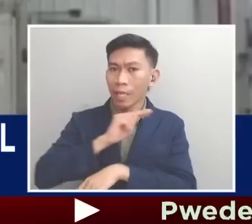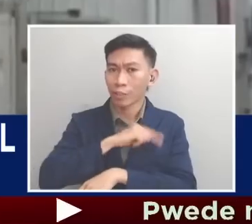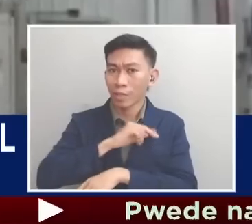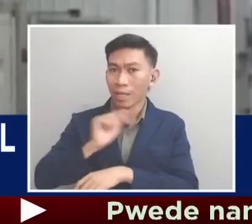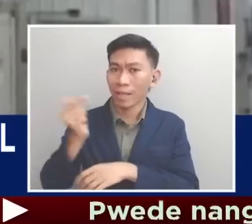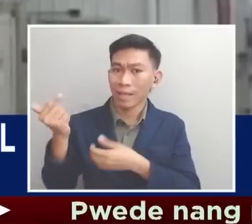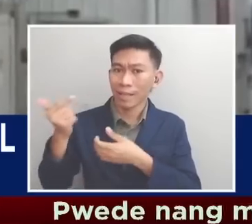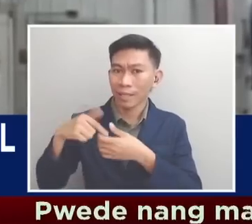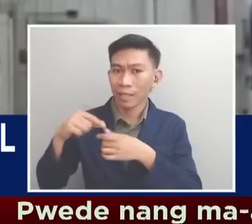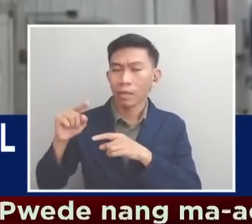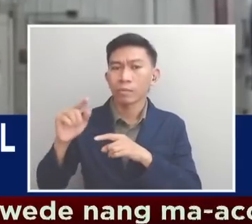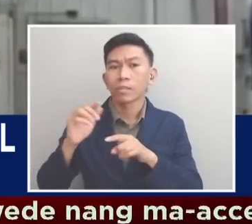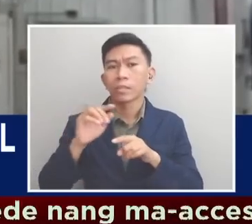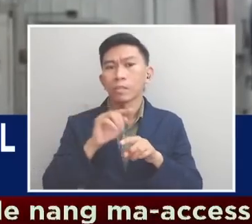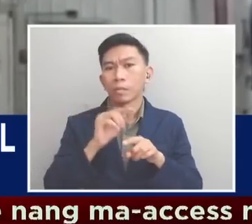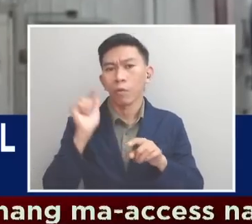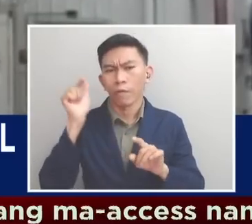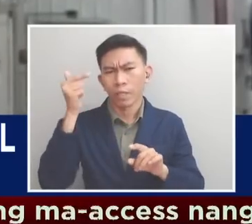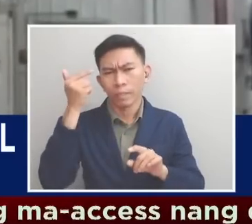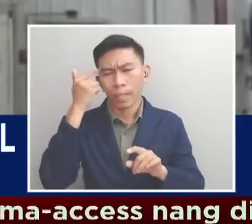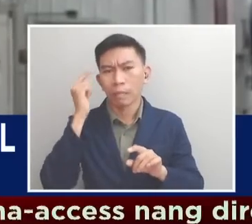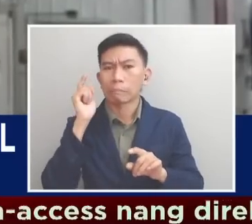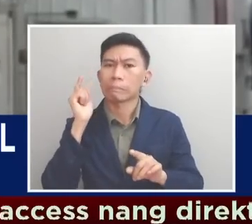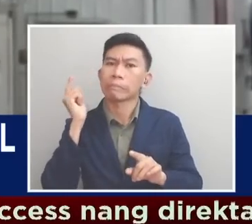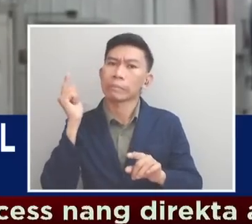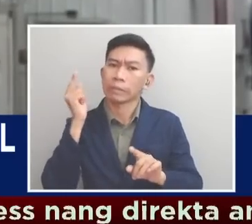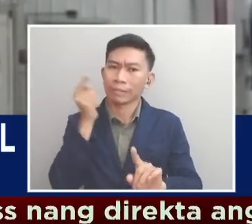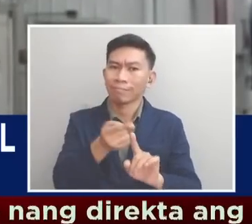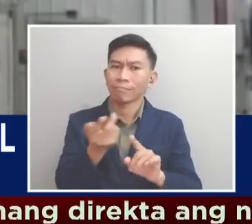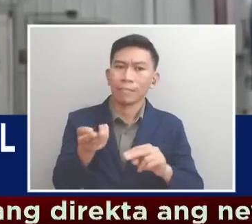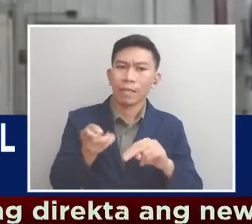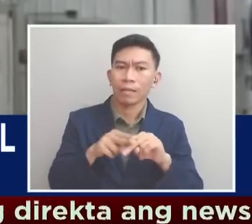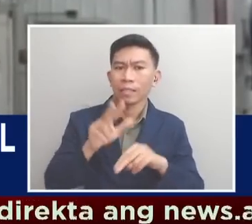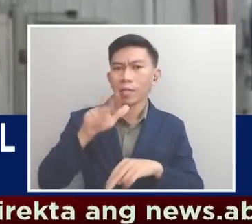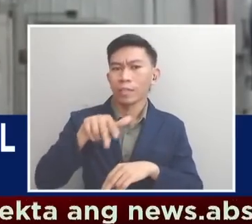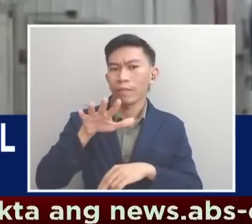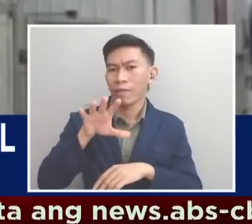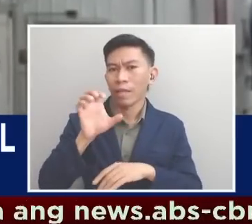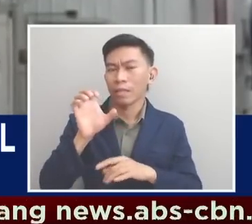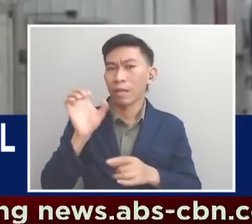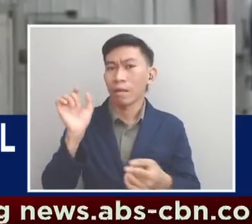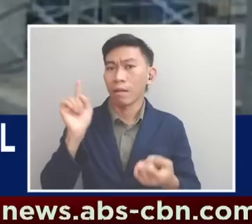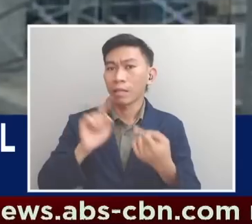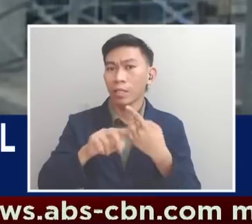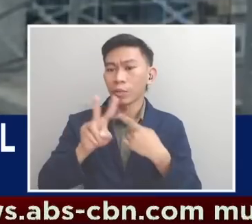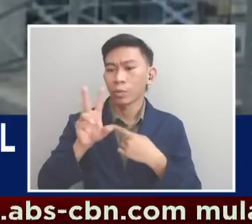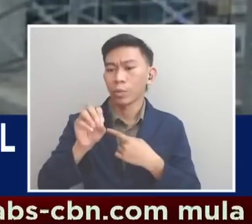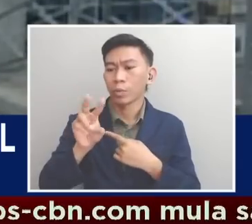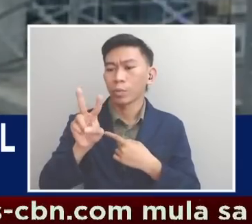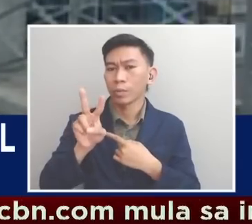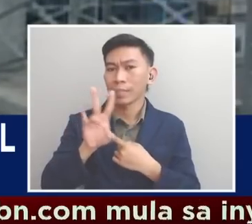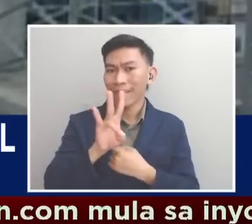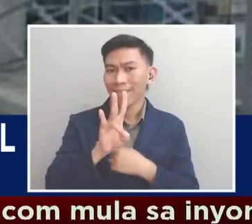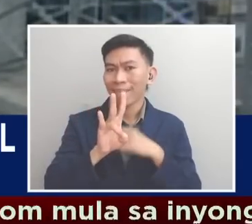ito ng 3,500 megawatts hanggang sa taong 2027. Alvin L.